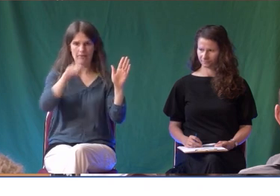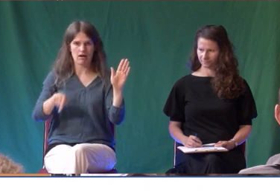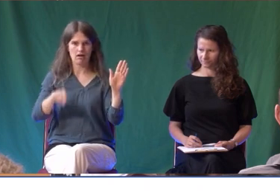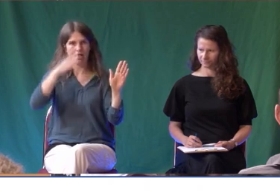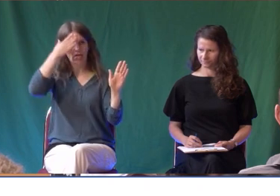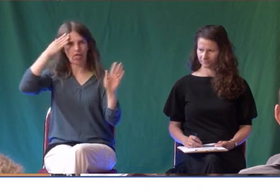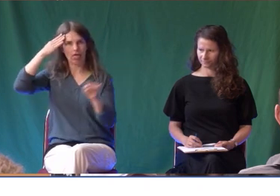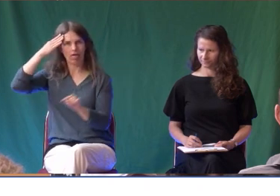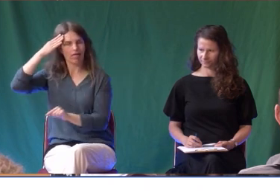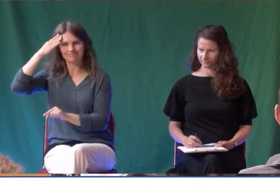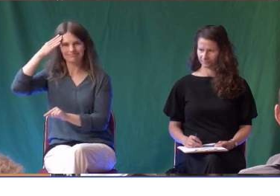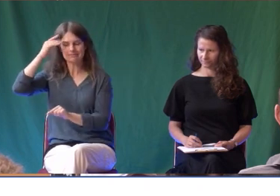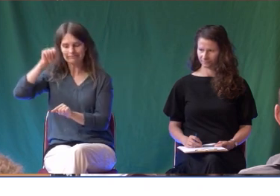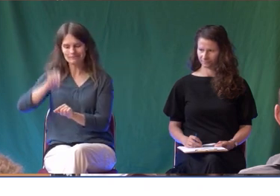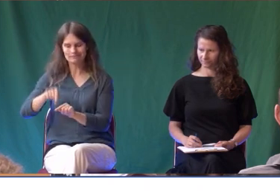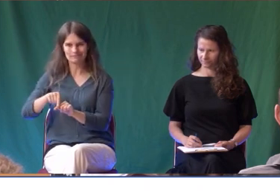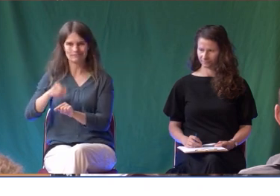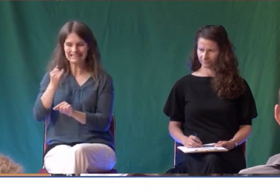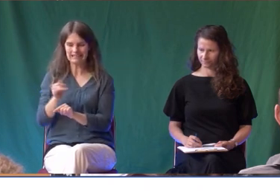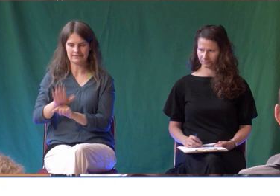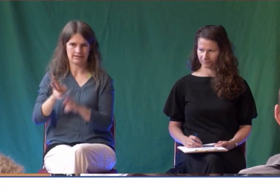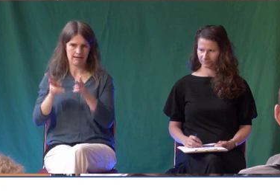auch an die Rechte von Kindern